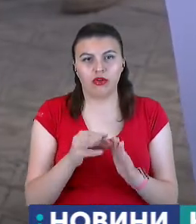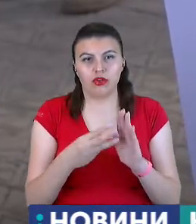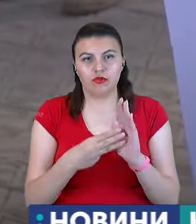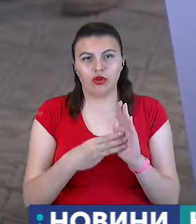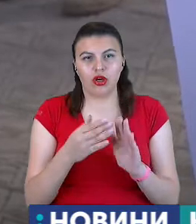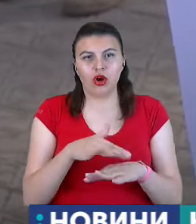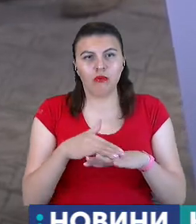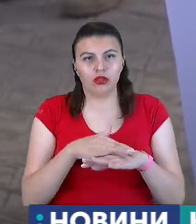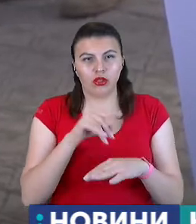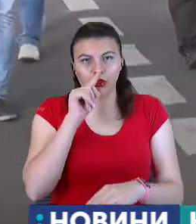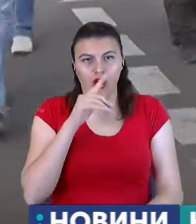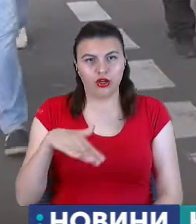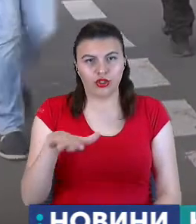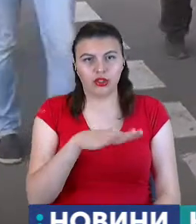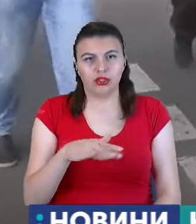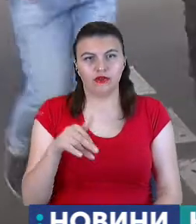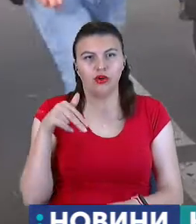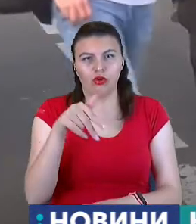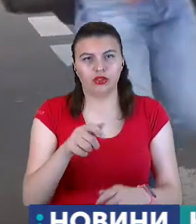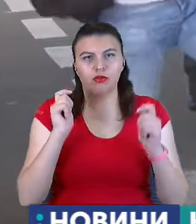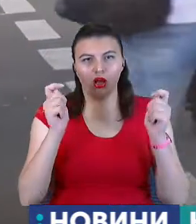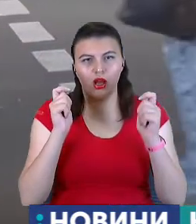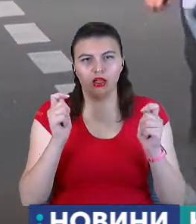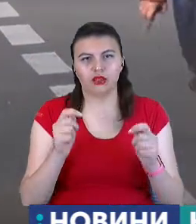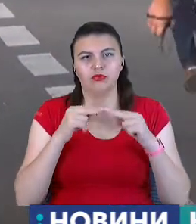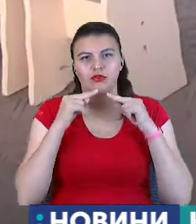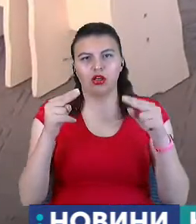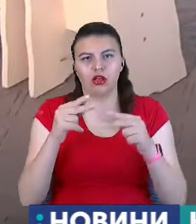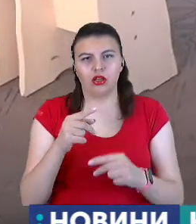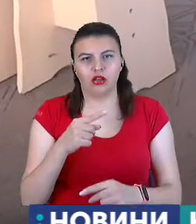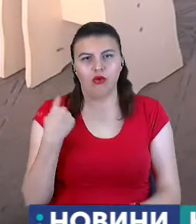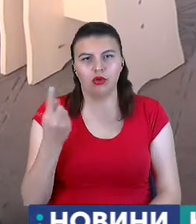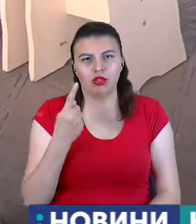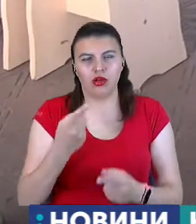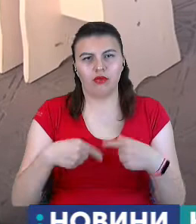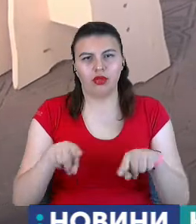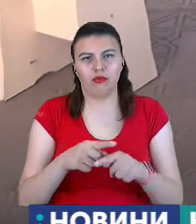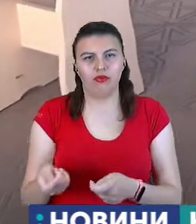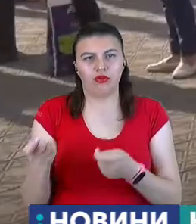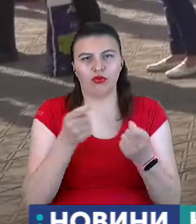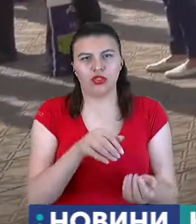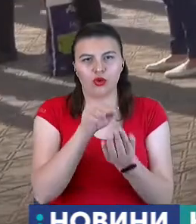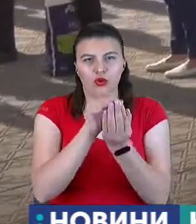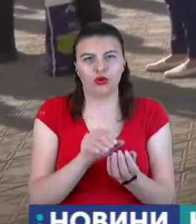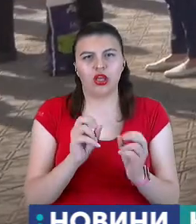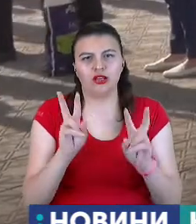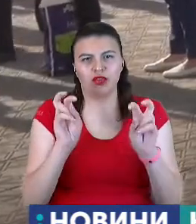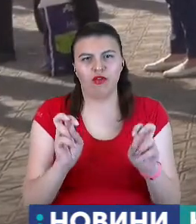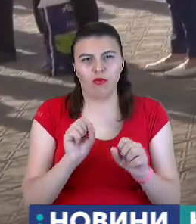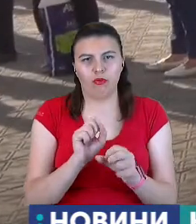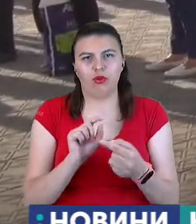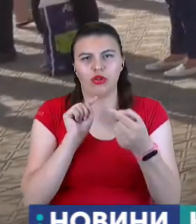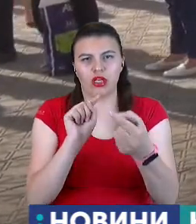Люди виходили з плакатами, зверталися до обласної адміністрації, приносили із собою труну як символ протесту, що їх позбавили